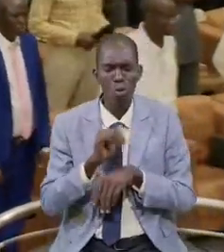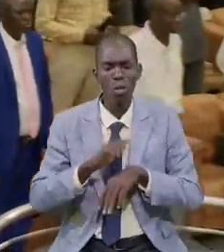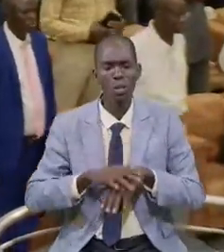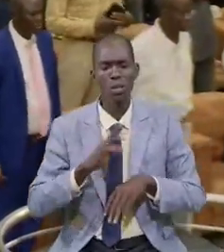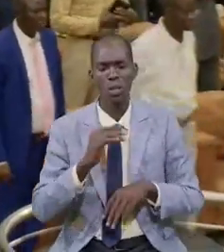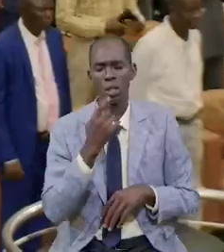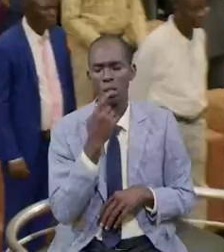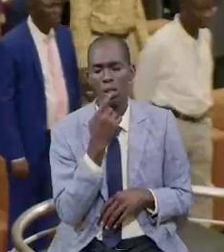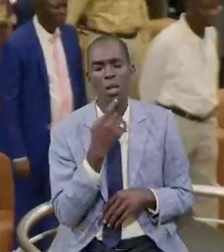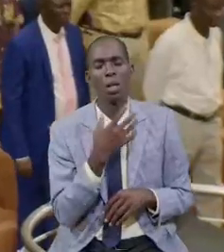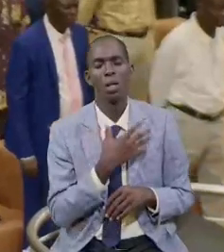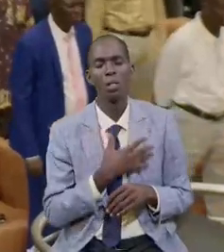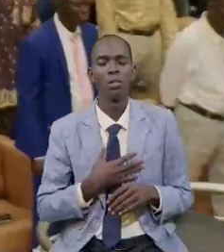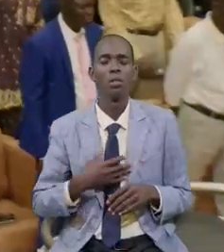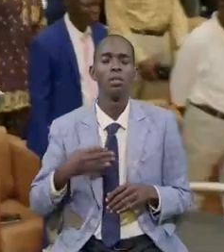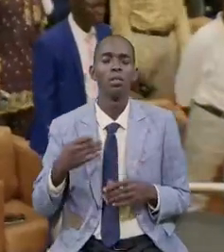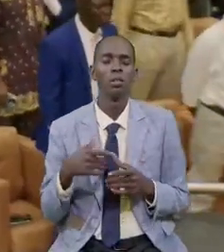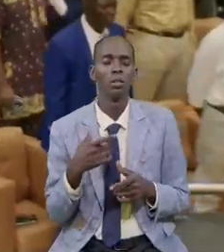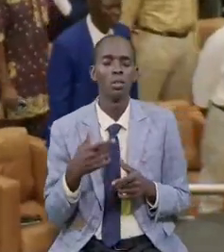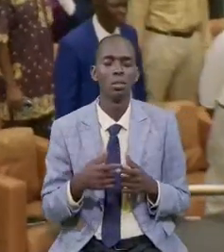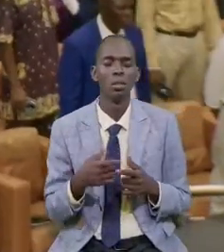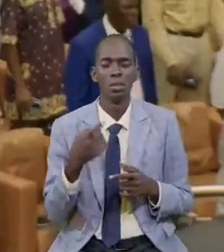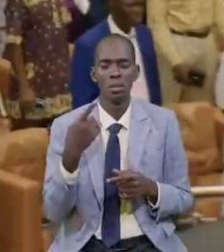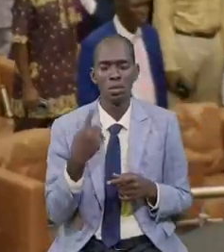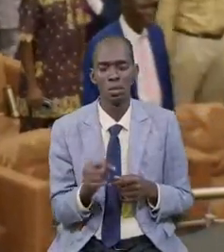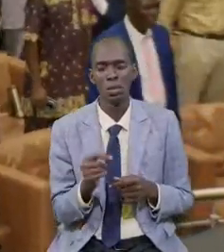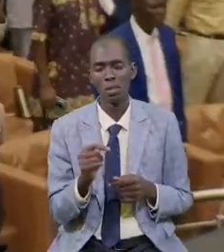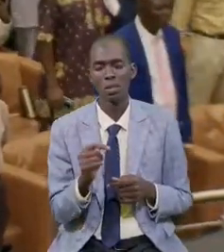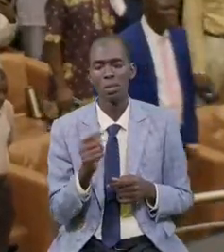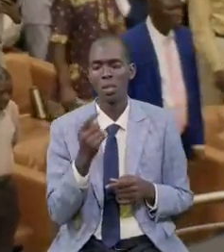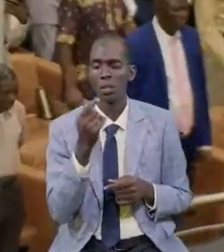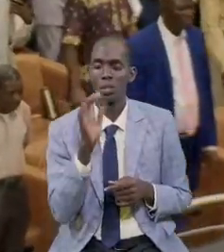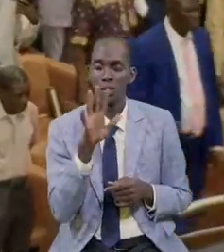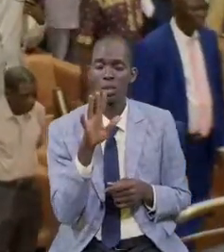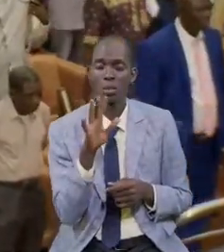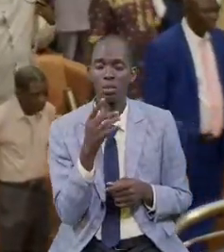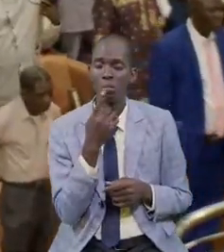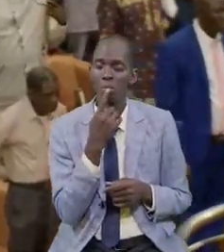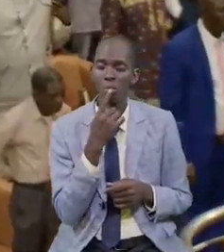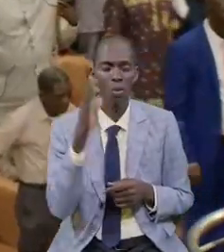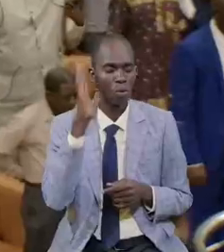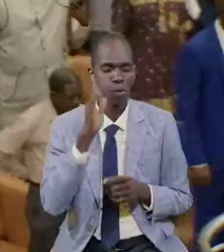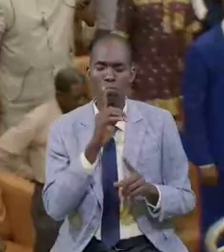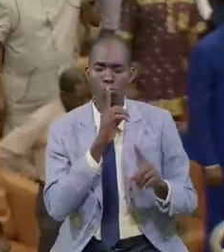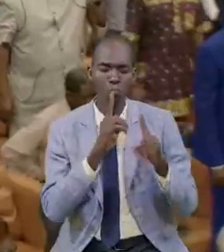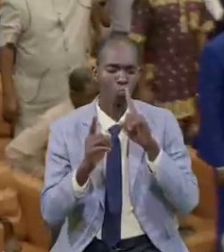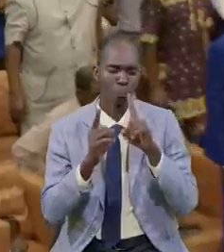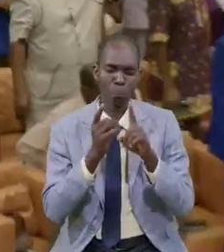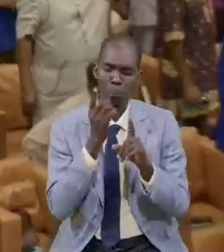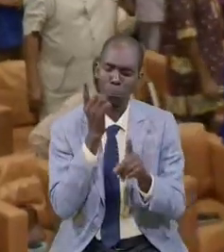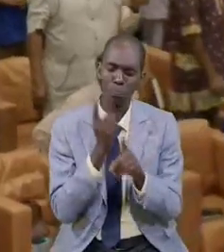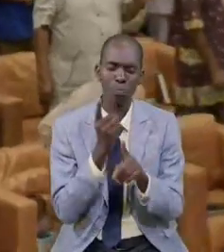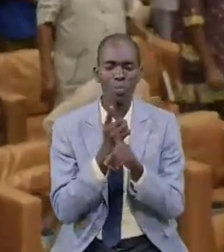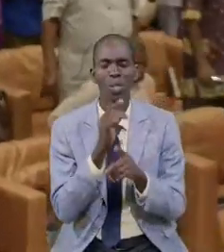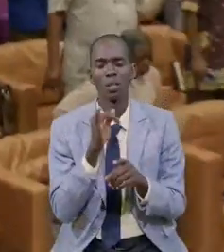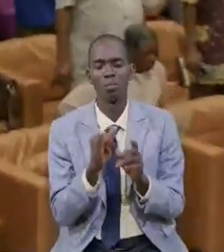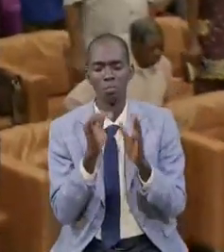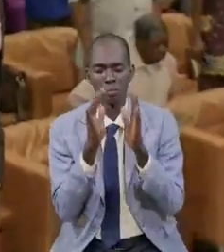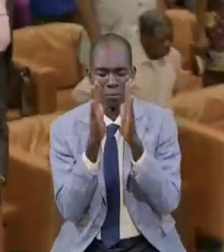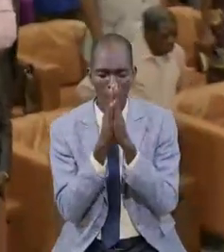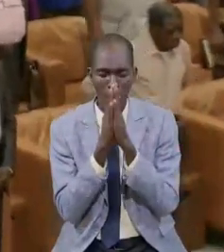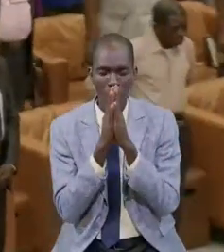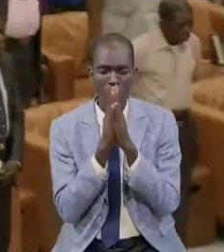La frayeur à la bouche, à la langue. Que Dieu agisse au-dedans et